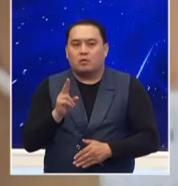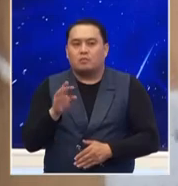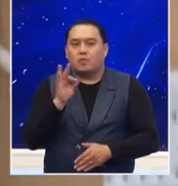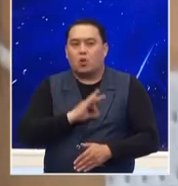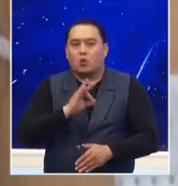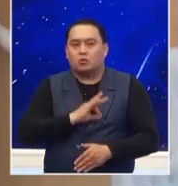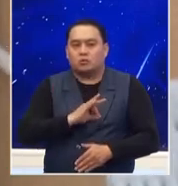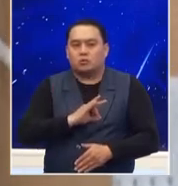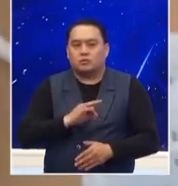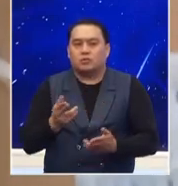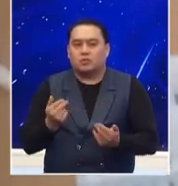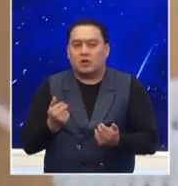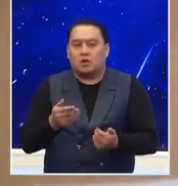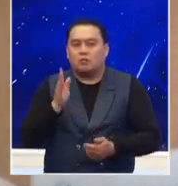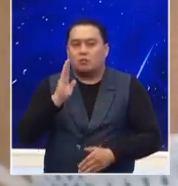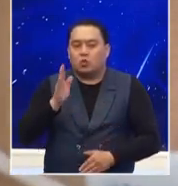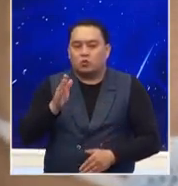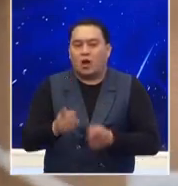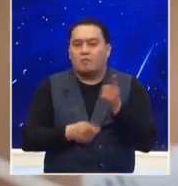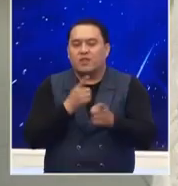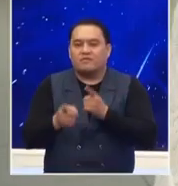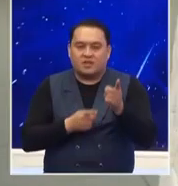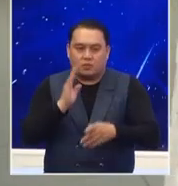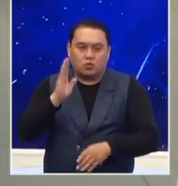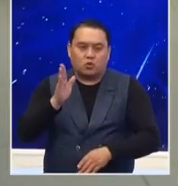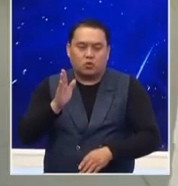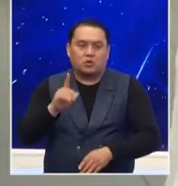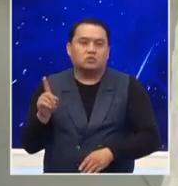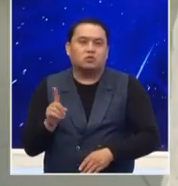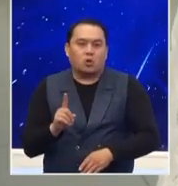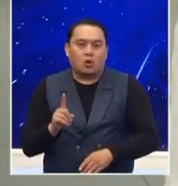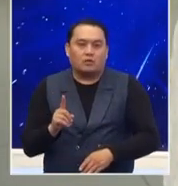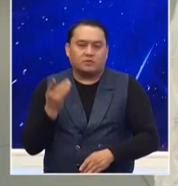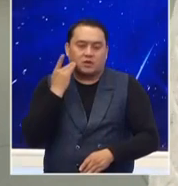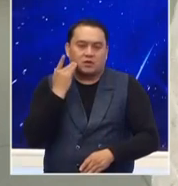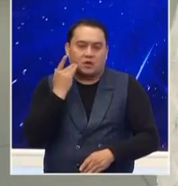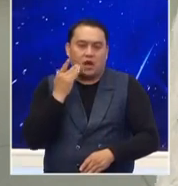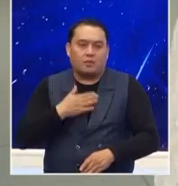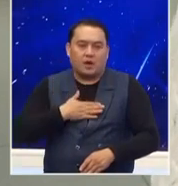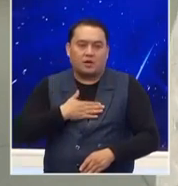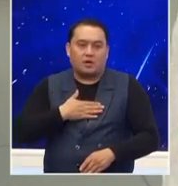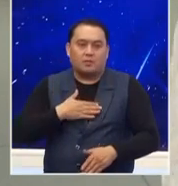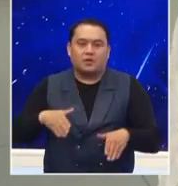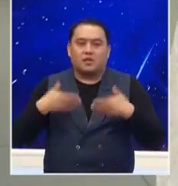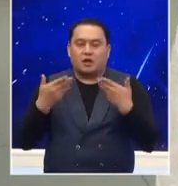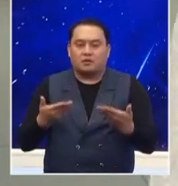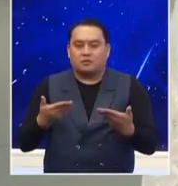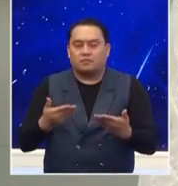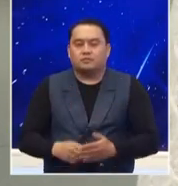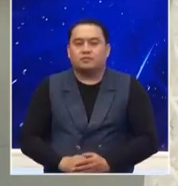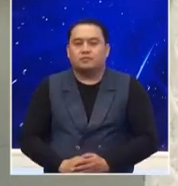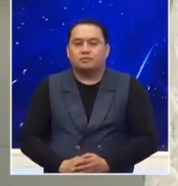пользуется приложением. Да. Ожидается обновление, что везде мы будем предъявлять вот эти вот